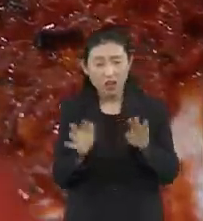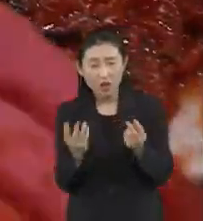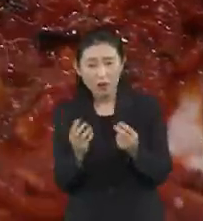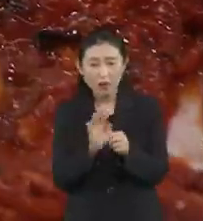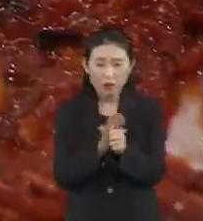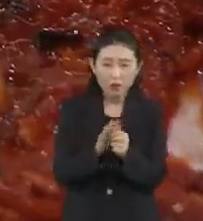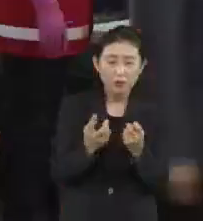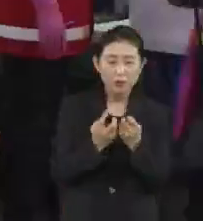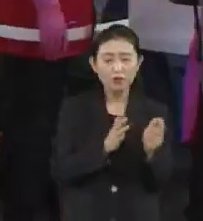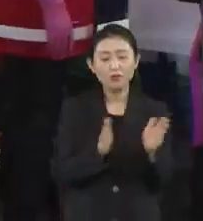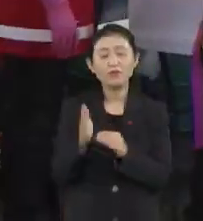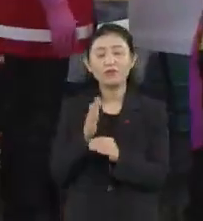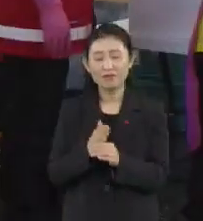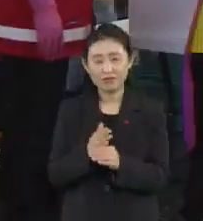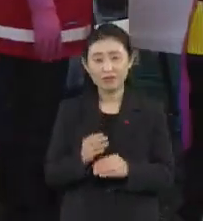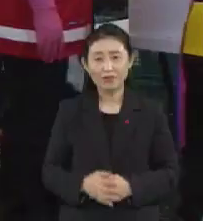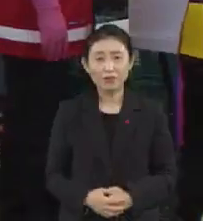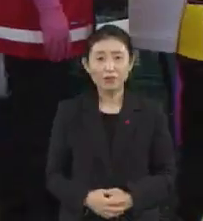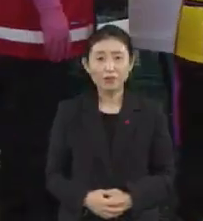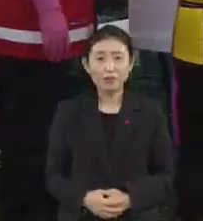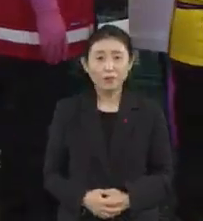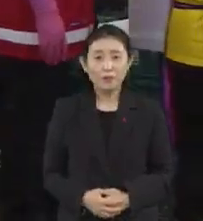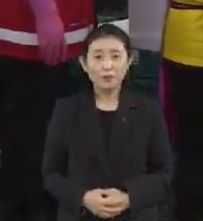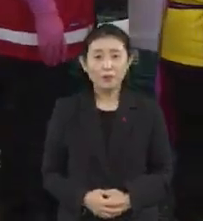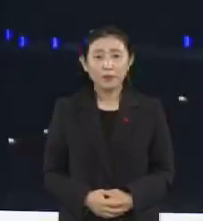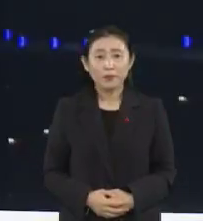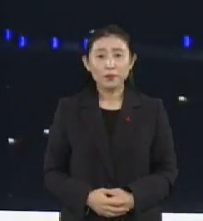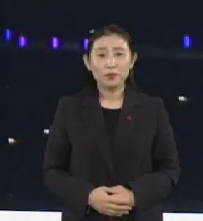고심하고 있습니다. TJB 김진석입니다.